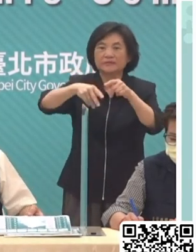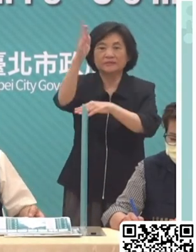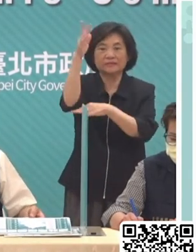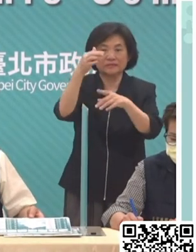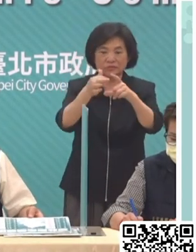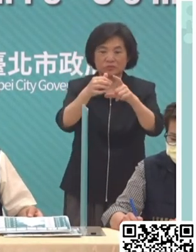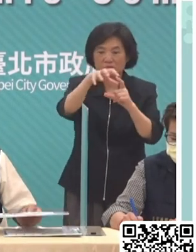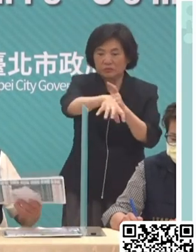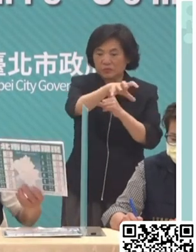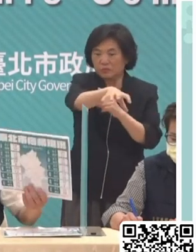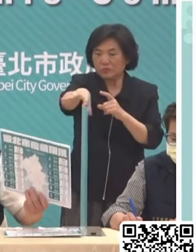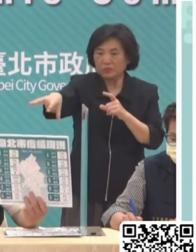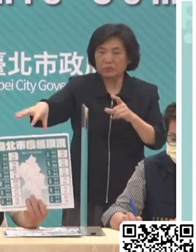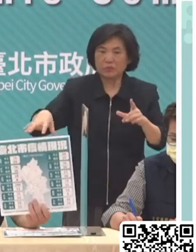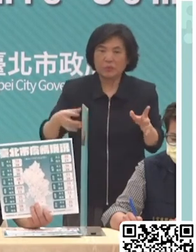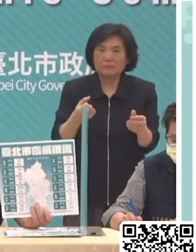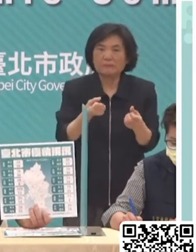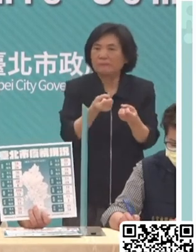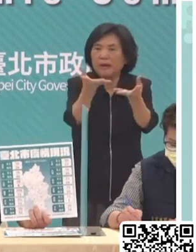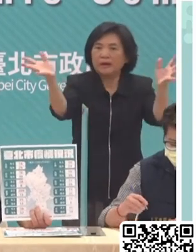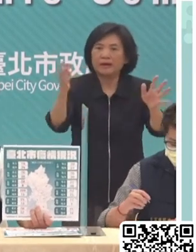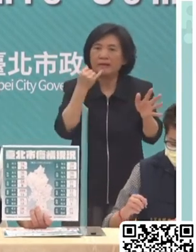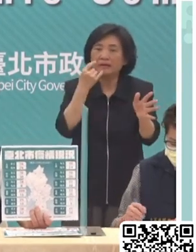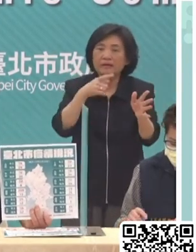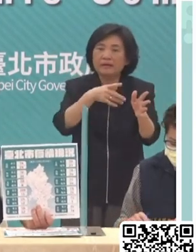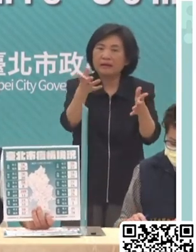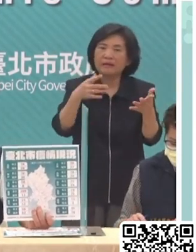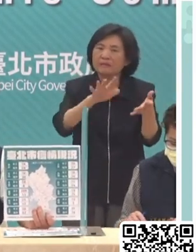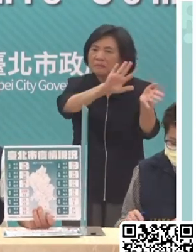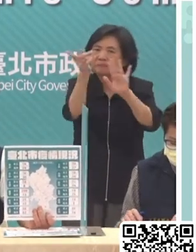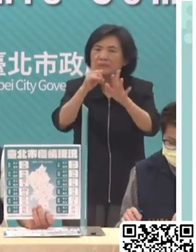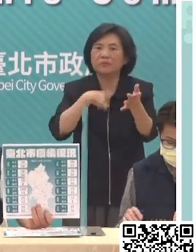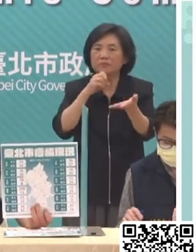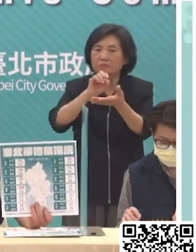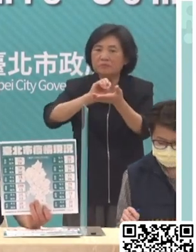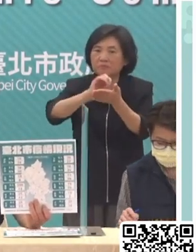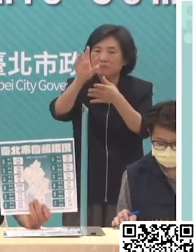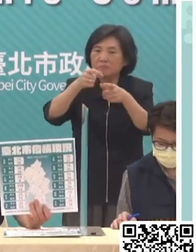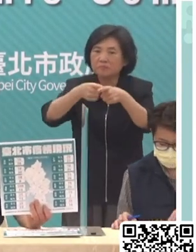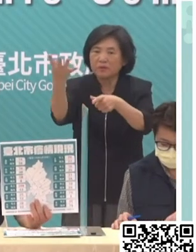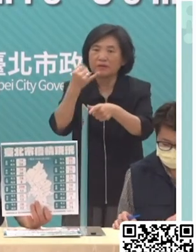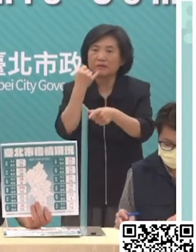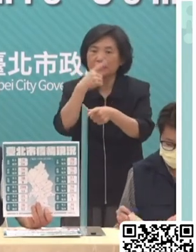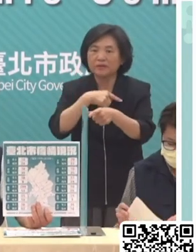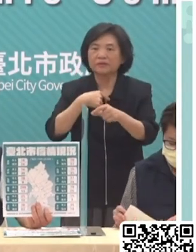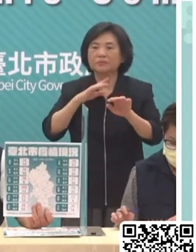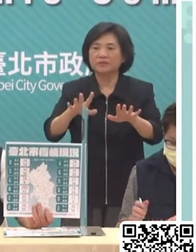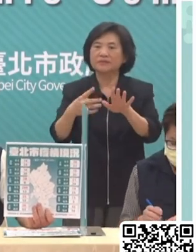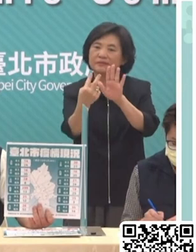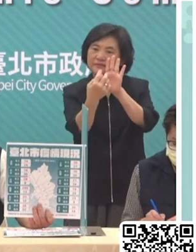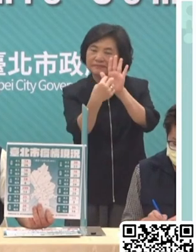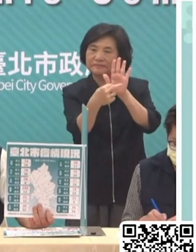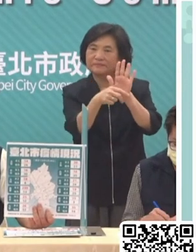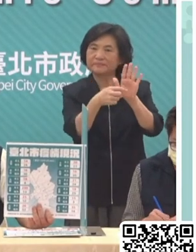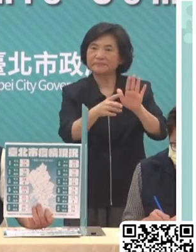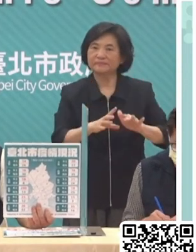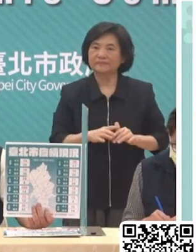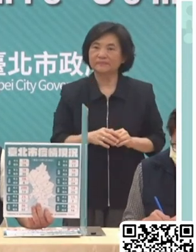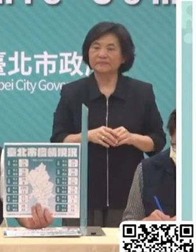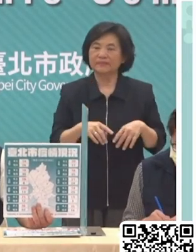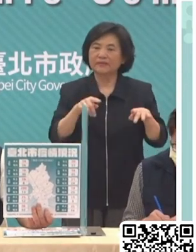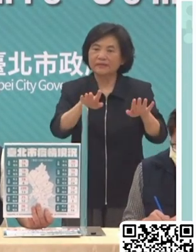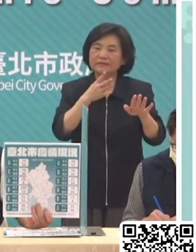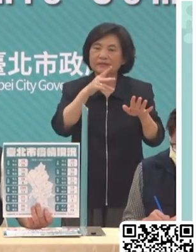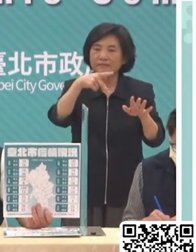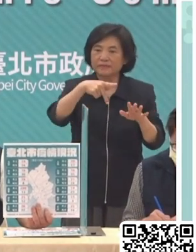政区的感染状况，那这是到现在为止我们的资料，不过一般来讲这个是要